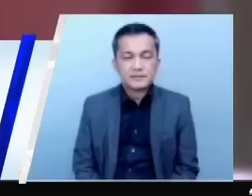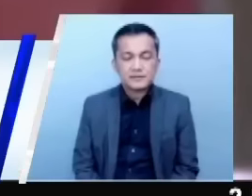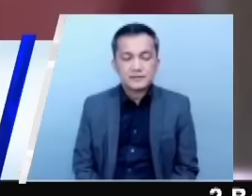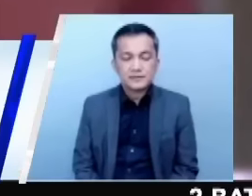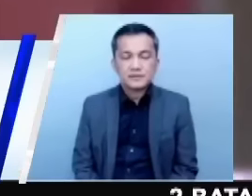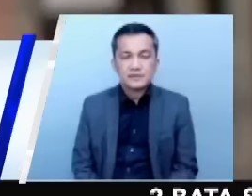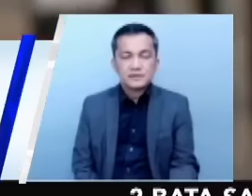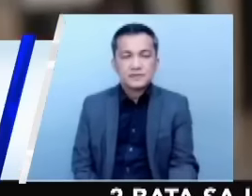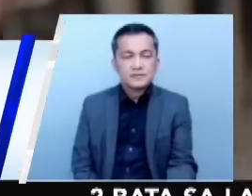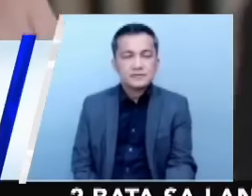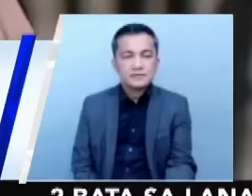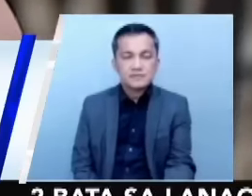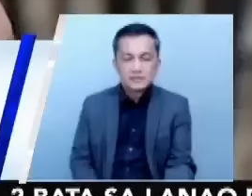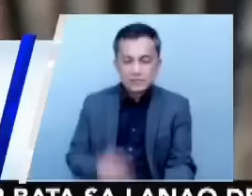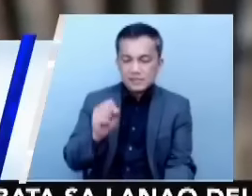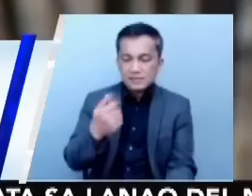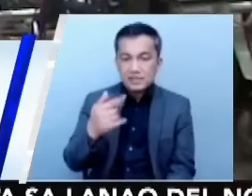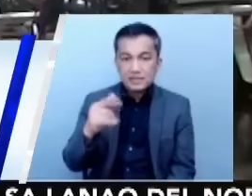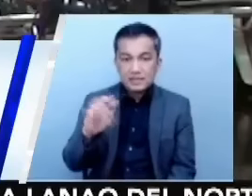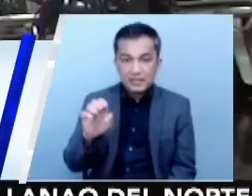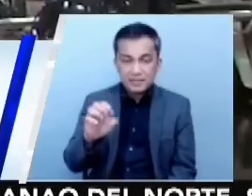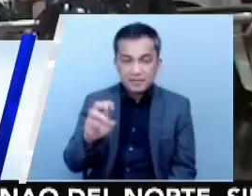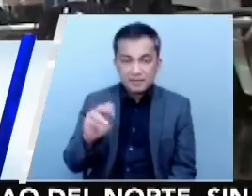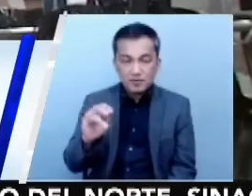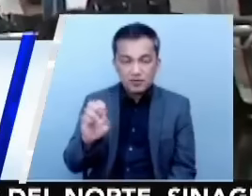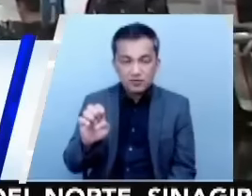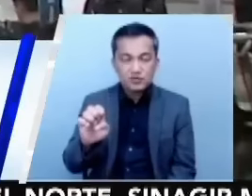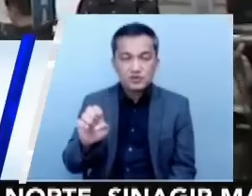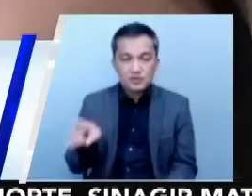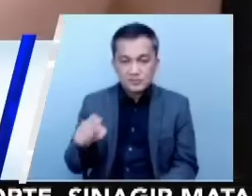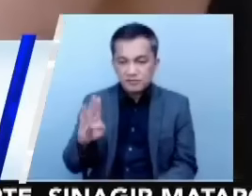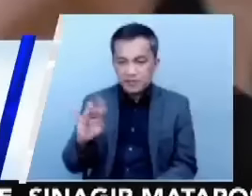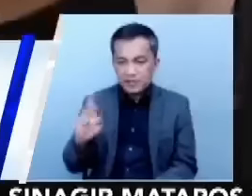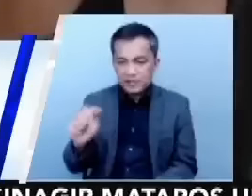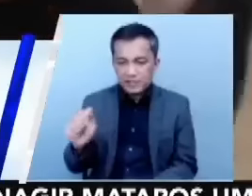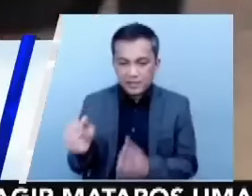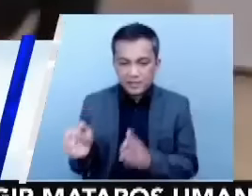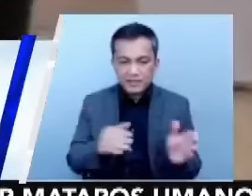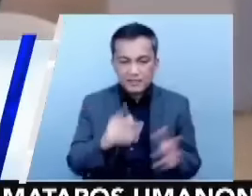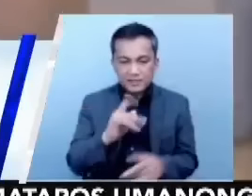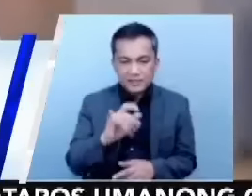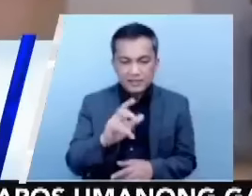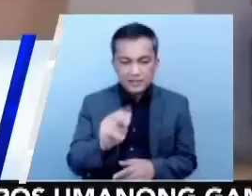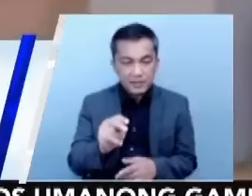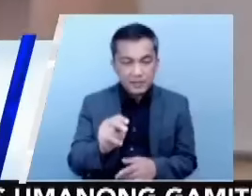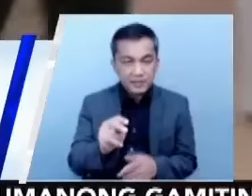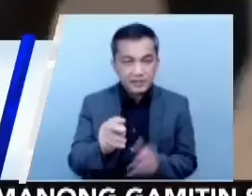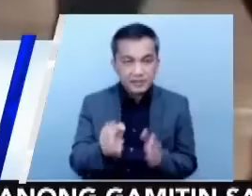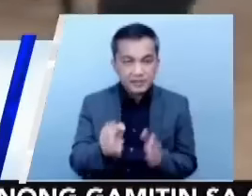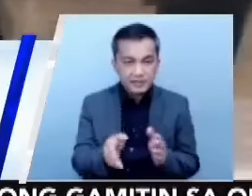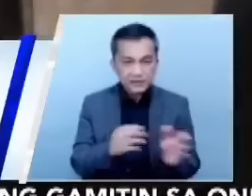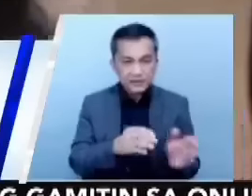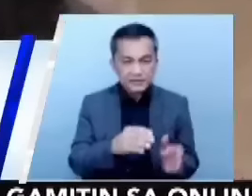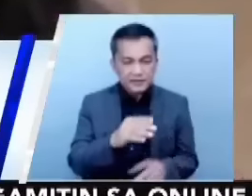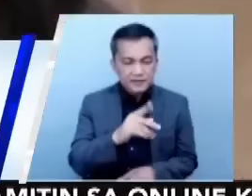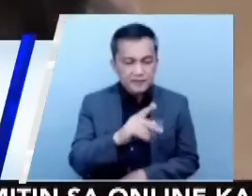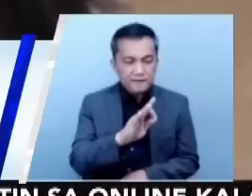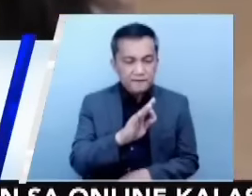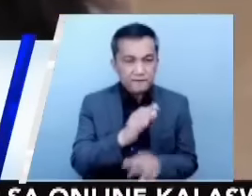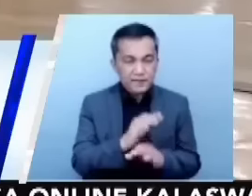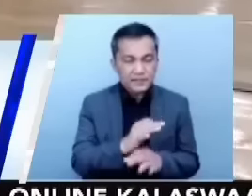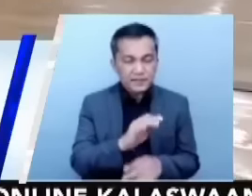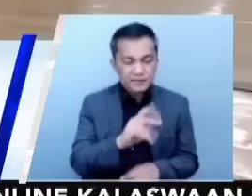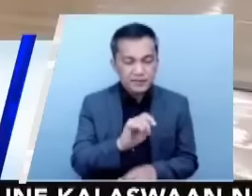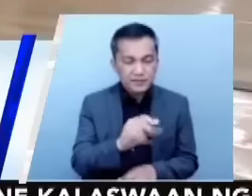Sangre mode on! Sina Bianca Umali, Kelvin Miranda at Faith Da Silva na back to wushu training bilang